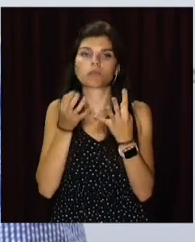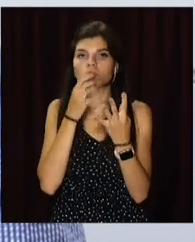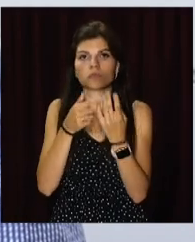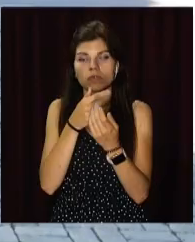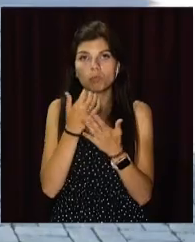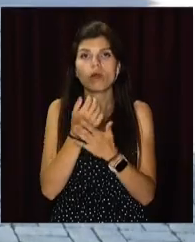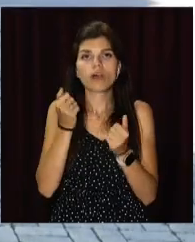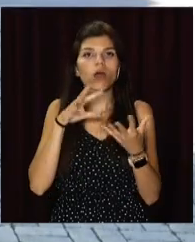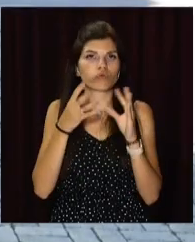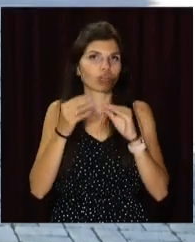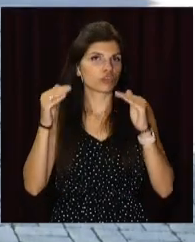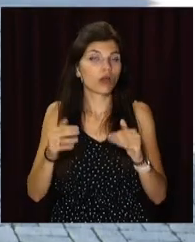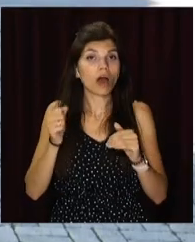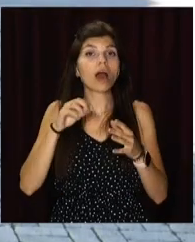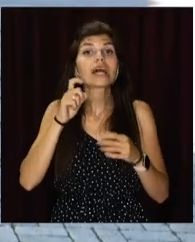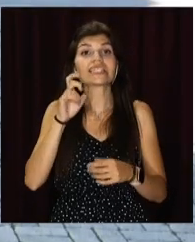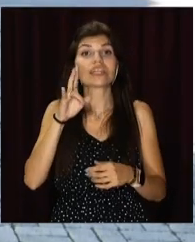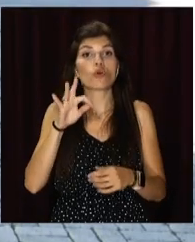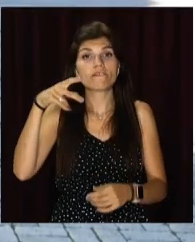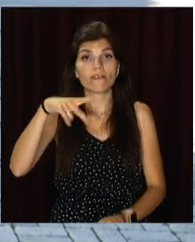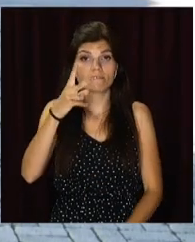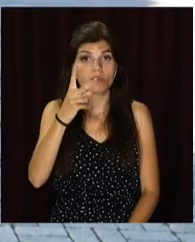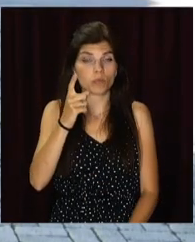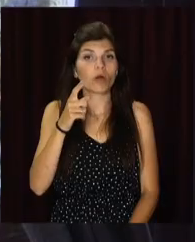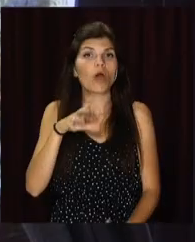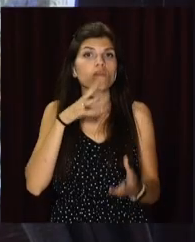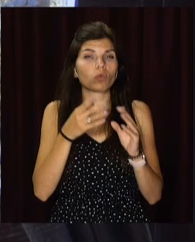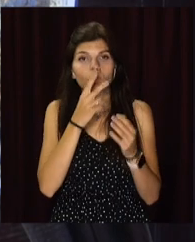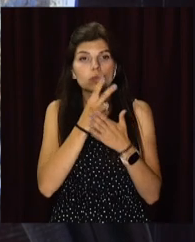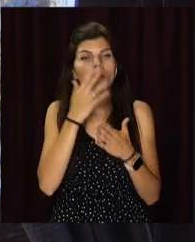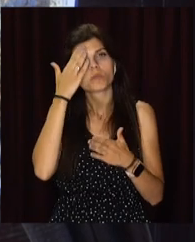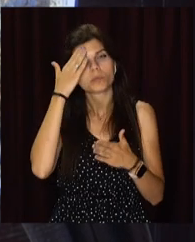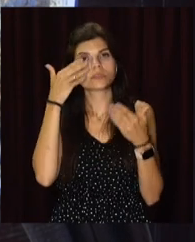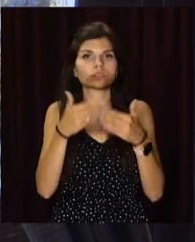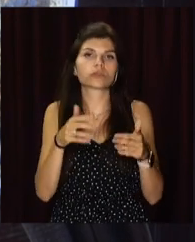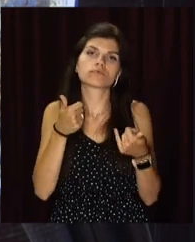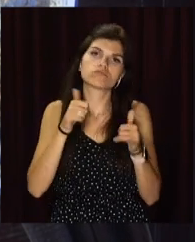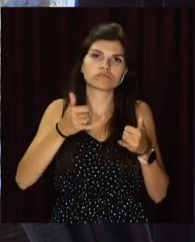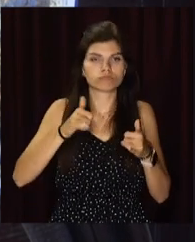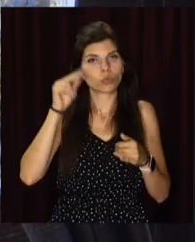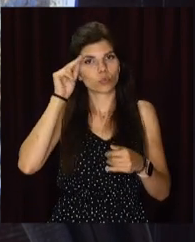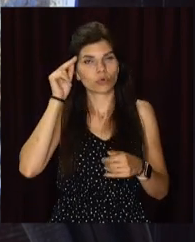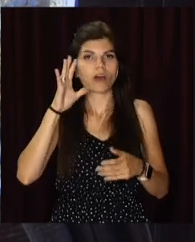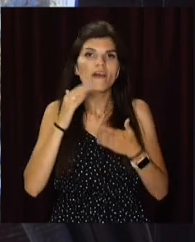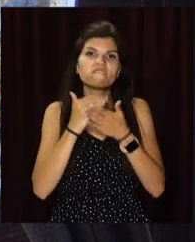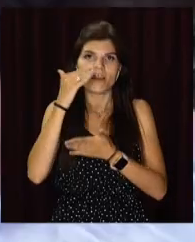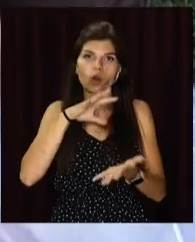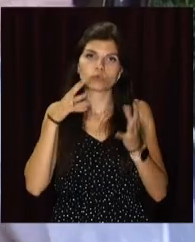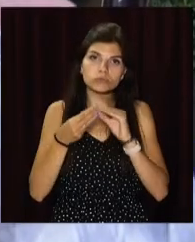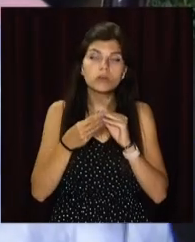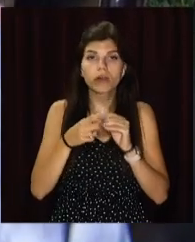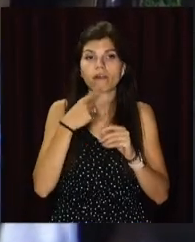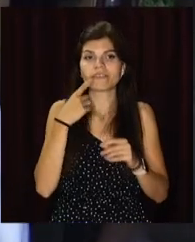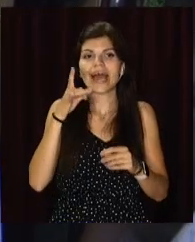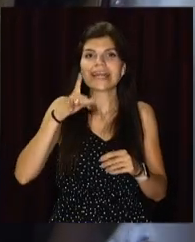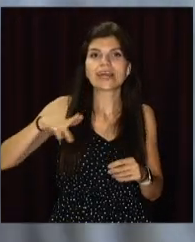трошки нижчі. Втім, ЗНО 2021 вкотре показало спроможність випускників Дніпропетровщини у високих результатах, говорять